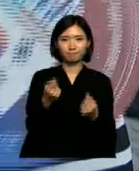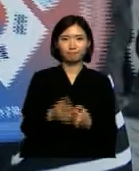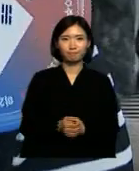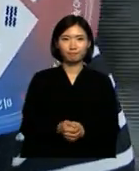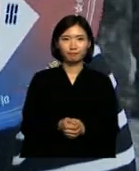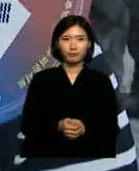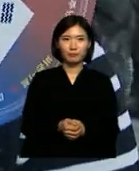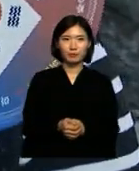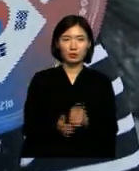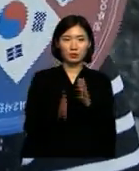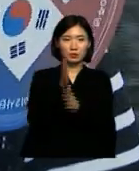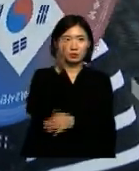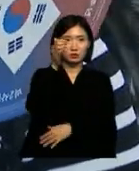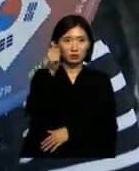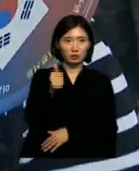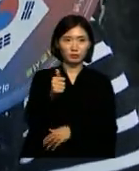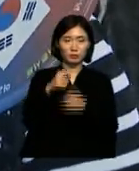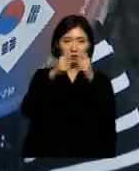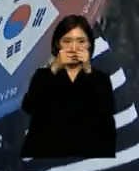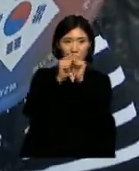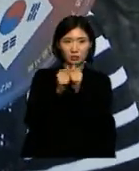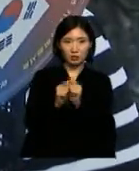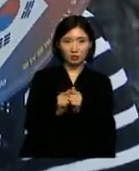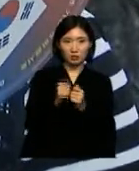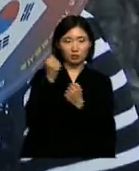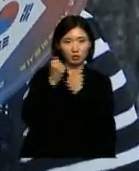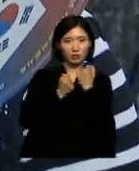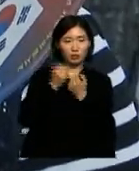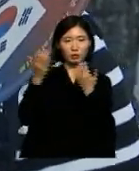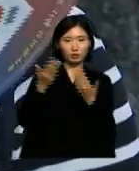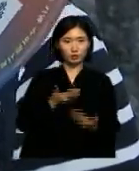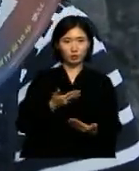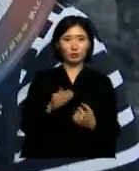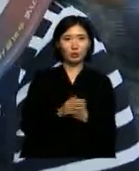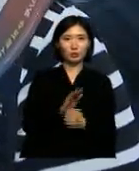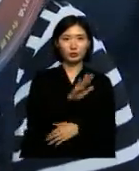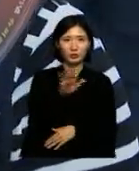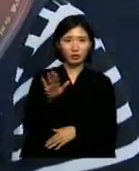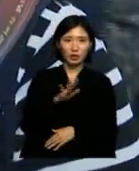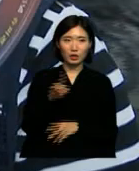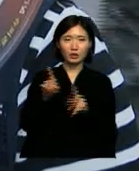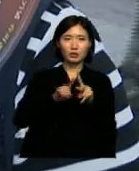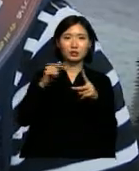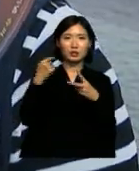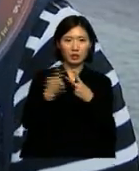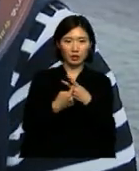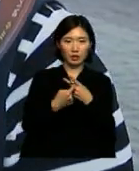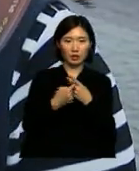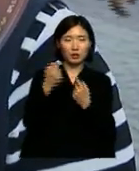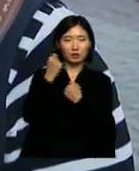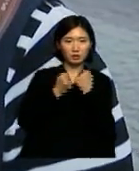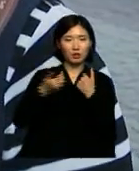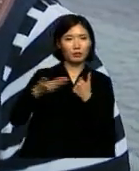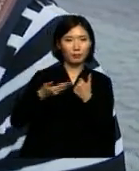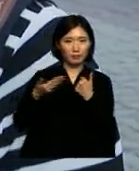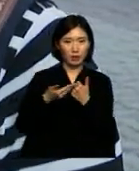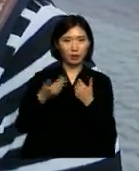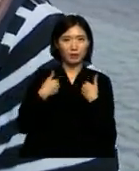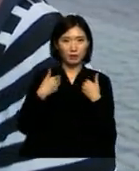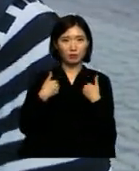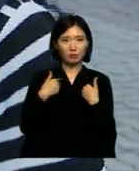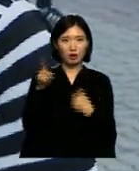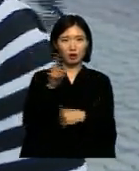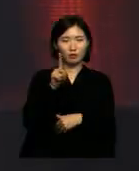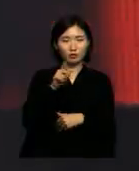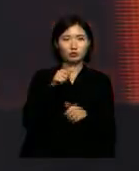같아요. 시장님이 상세하게 설명을 하고 우리가 이해하게끔 납득을 시켰어야 되잖아요. 아무런